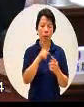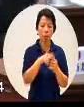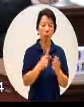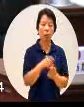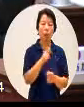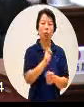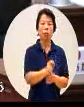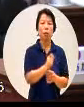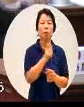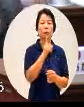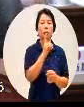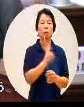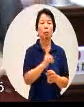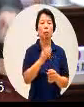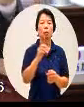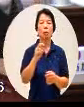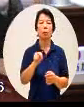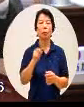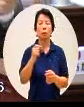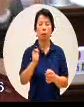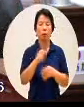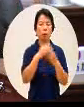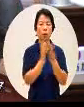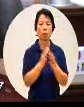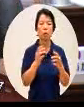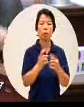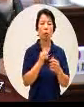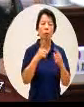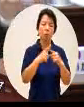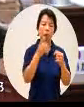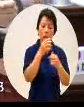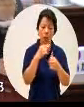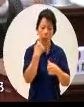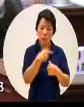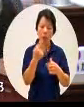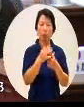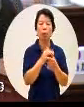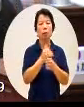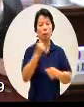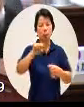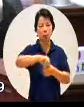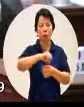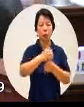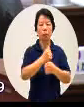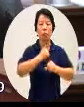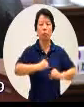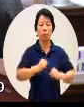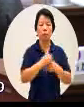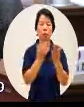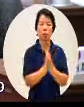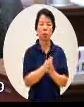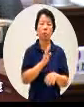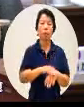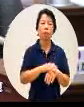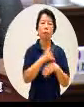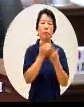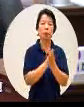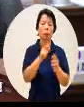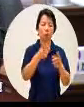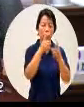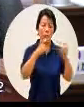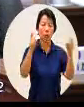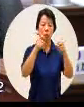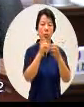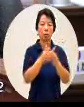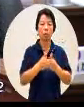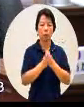裡面除了生活生產生態要加入生命加入生命才可以有效的去解釋這個城市